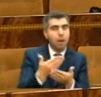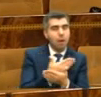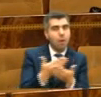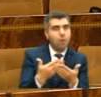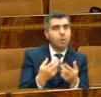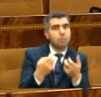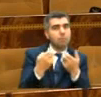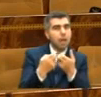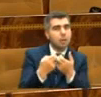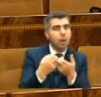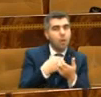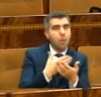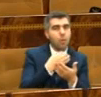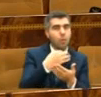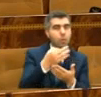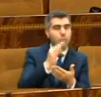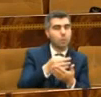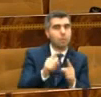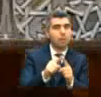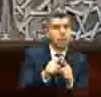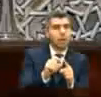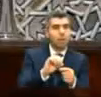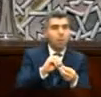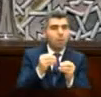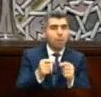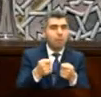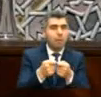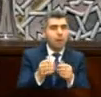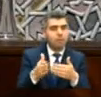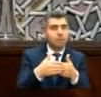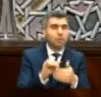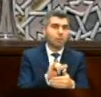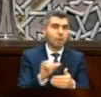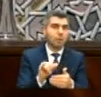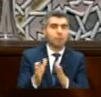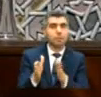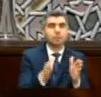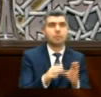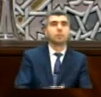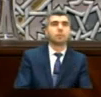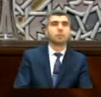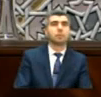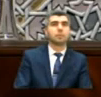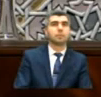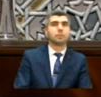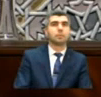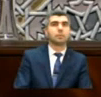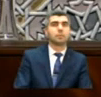مثلا والجهات، باش نحيدوا هذا الاشكال دابا ديال هذه المساجد. شكرا. هل هناك تعقيب اضافي